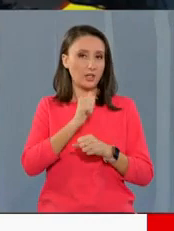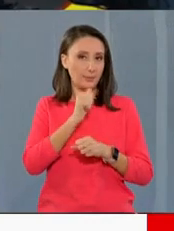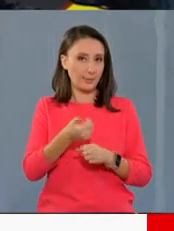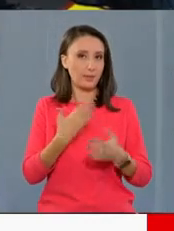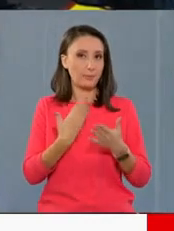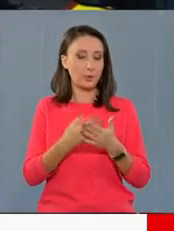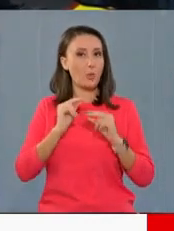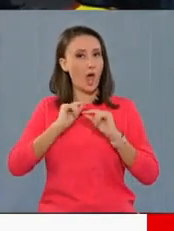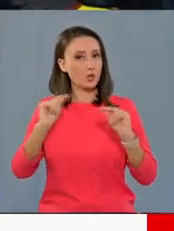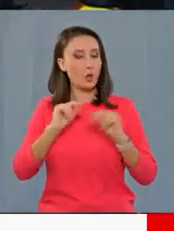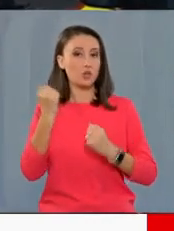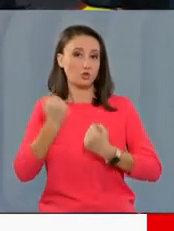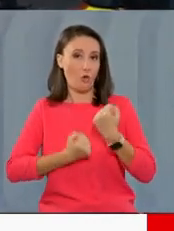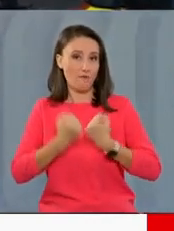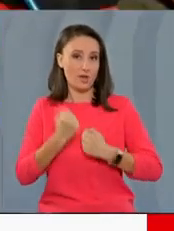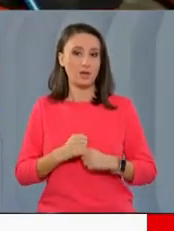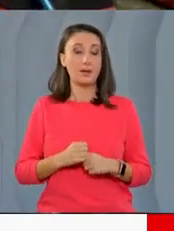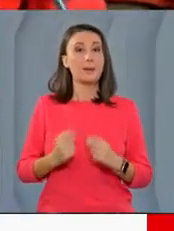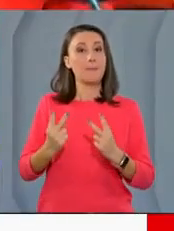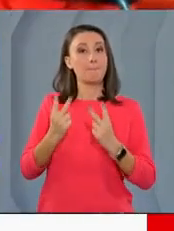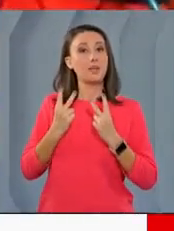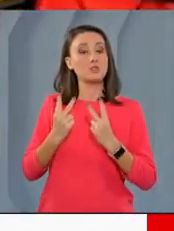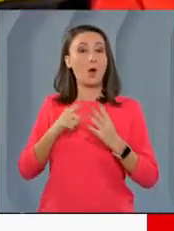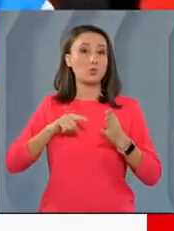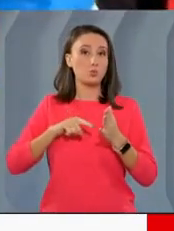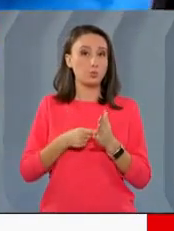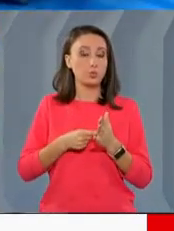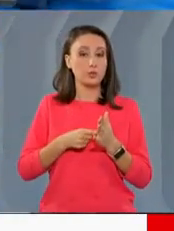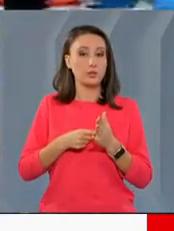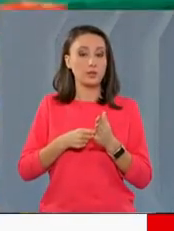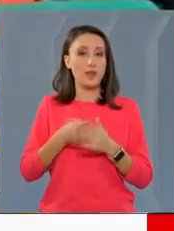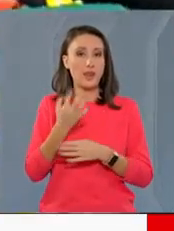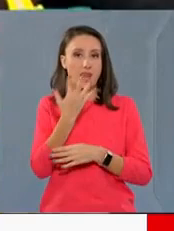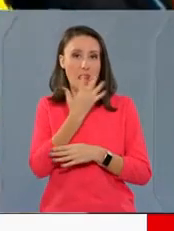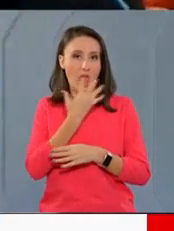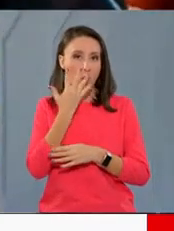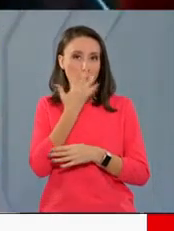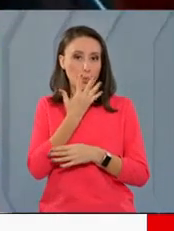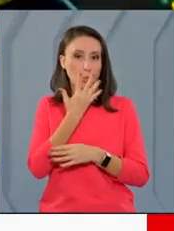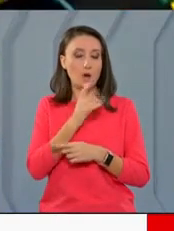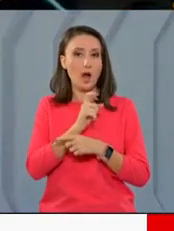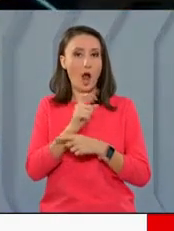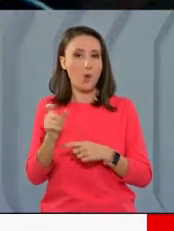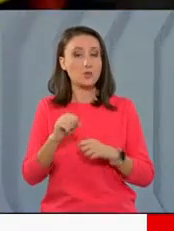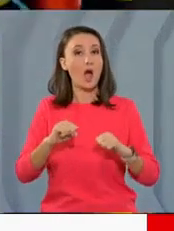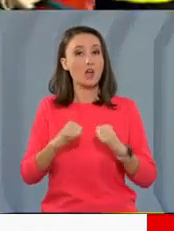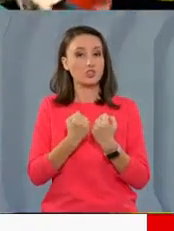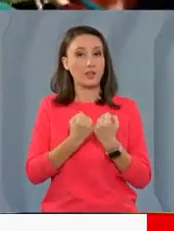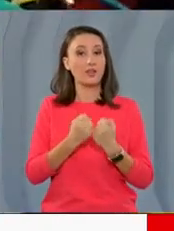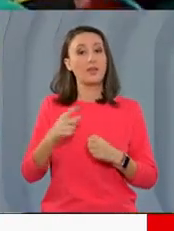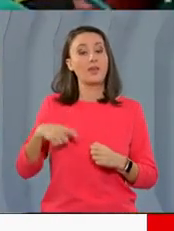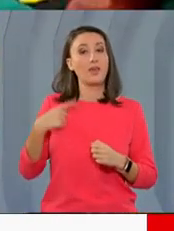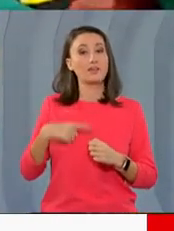a educa șoferii principalul punct de negru principala cauză a accidentelor